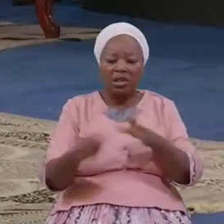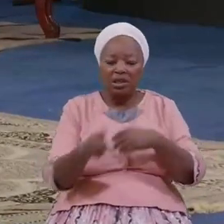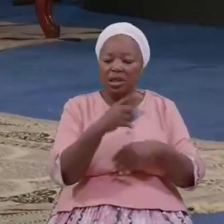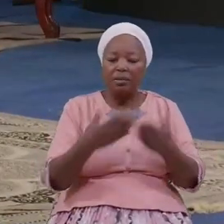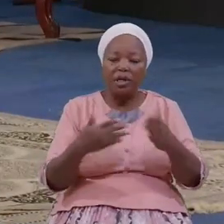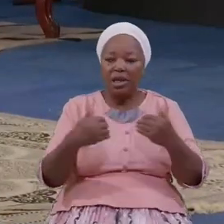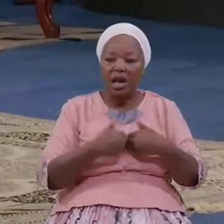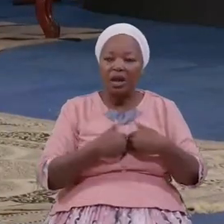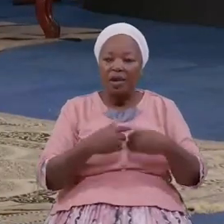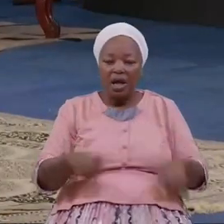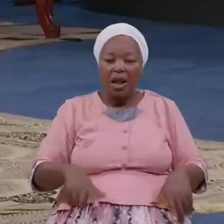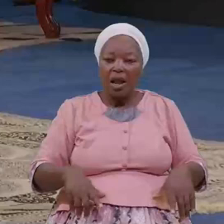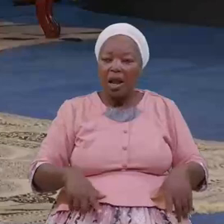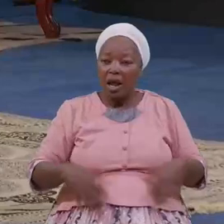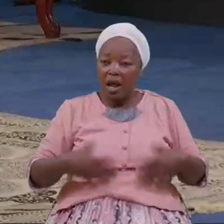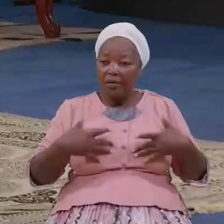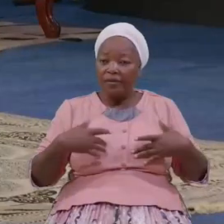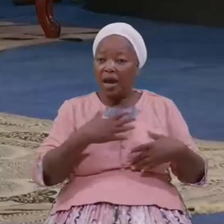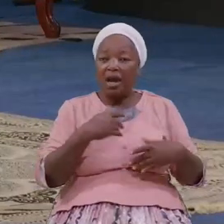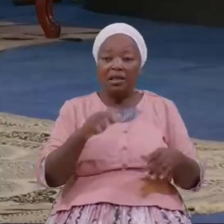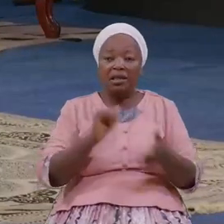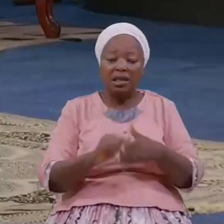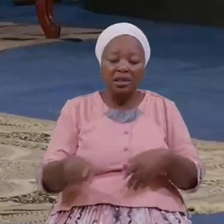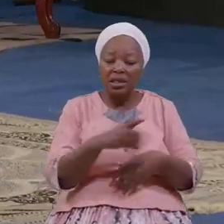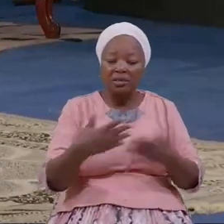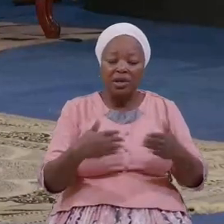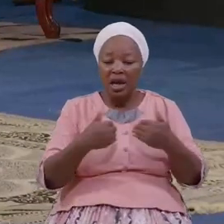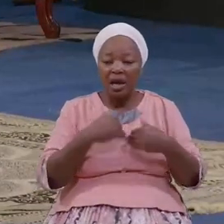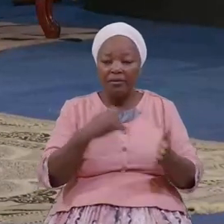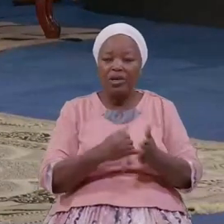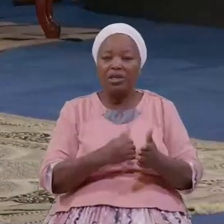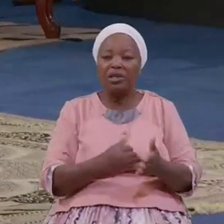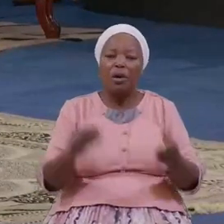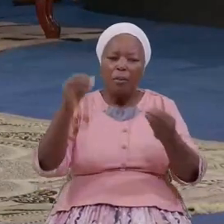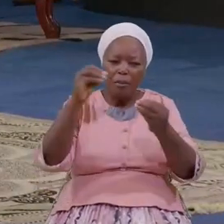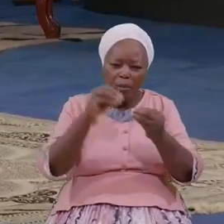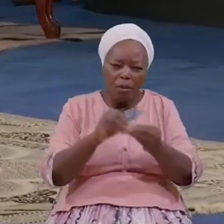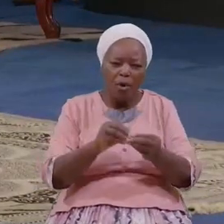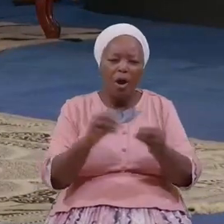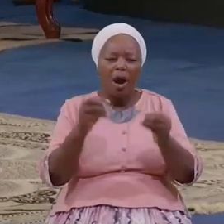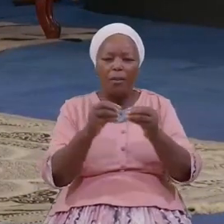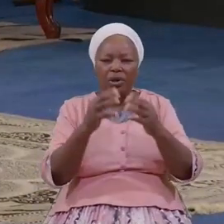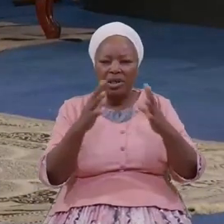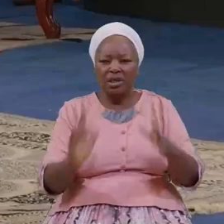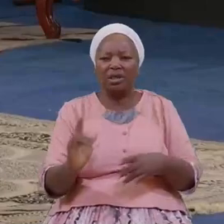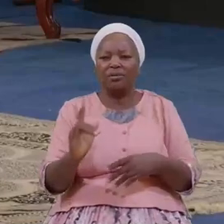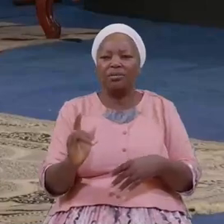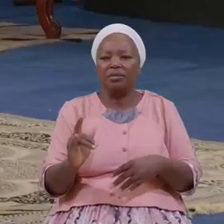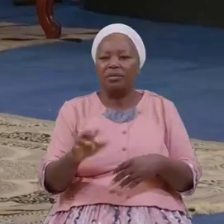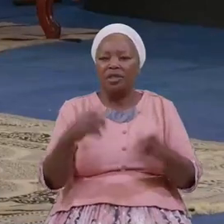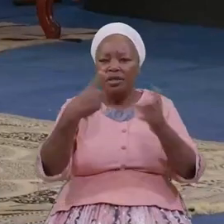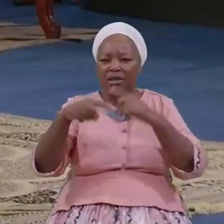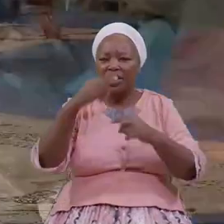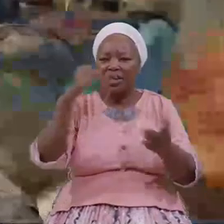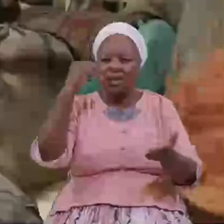suis venu afin que les brebis aient la vie et qu'elles soient dans l'abondance. Y a-t-il